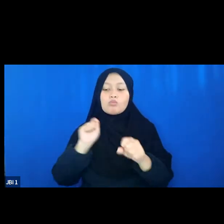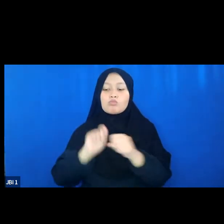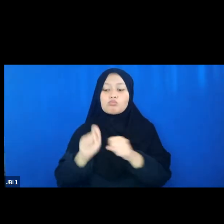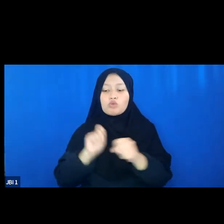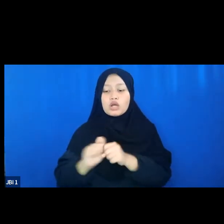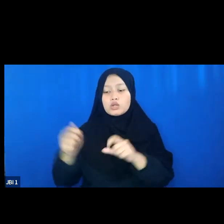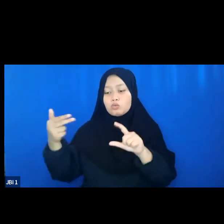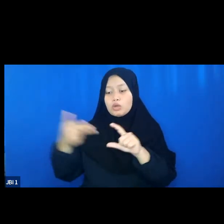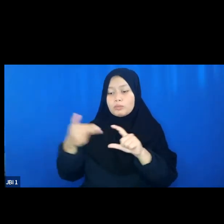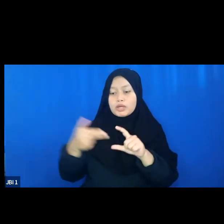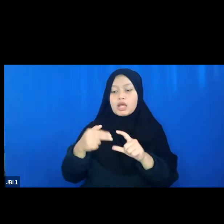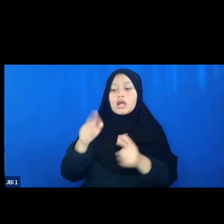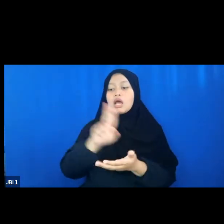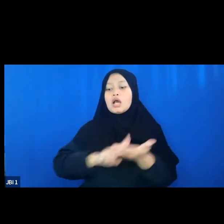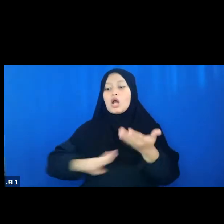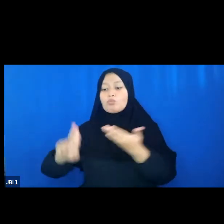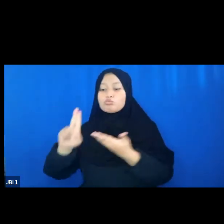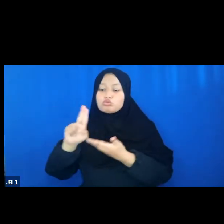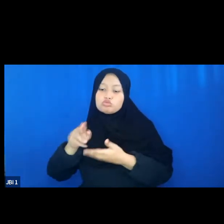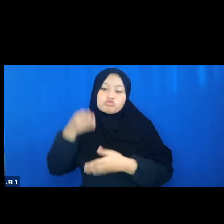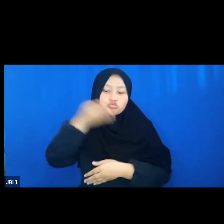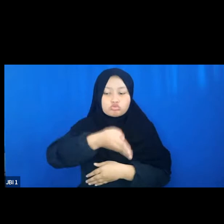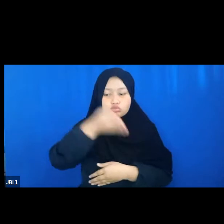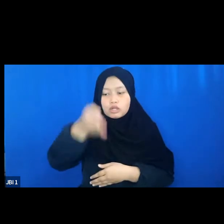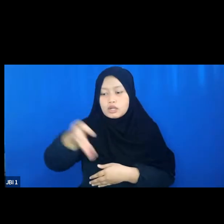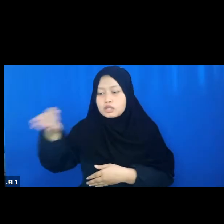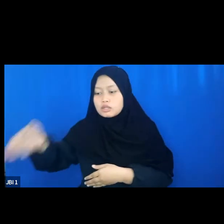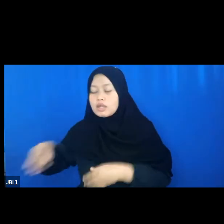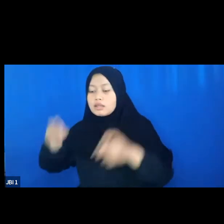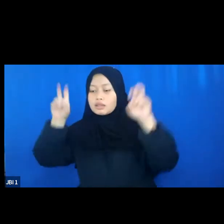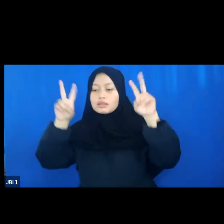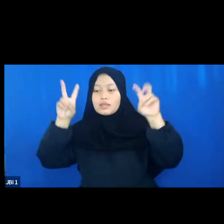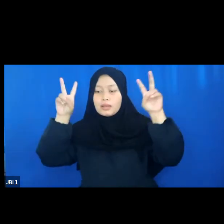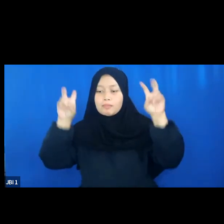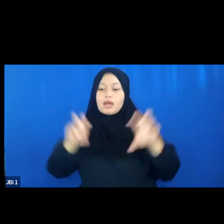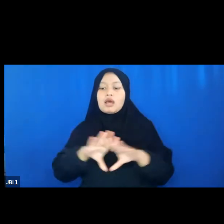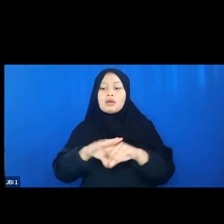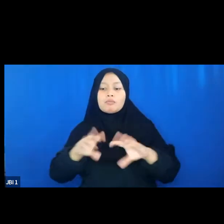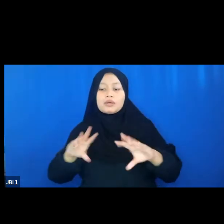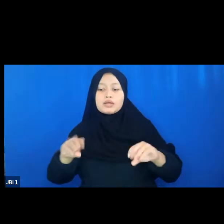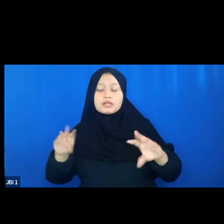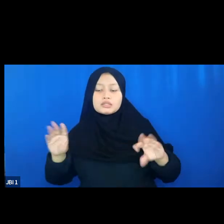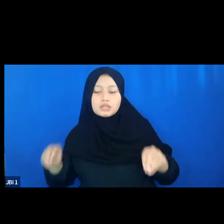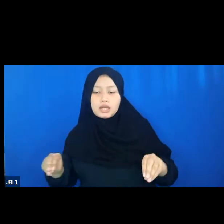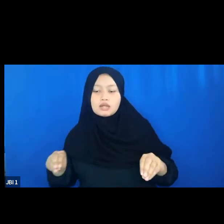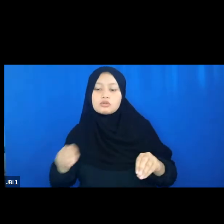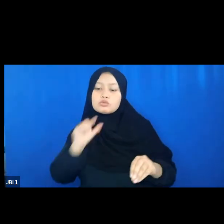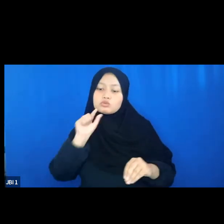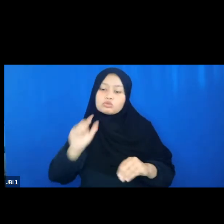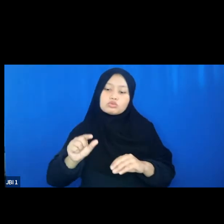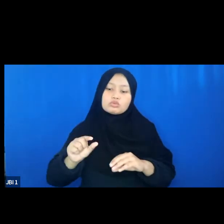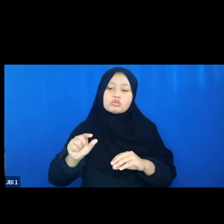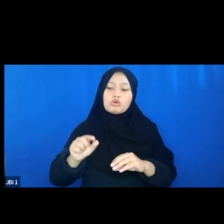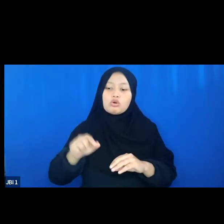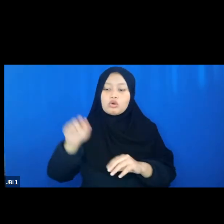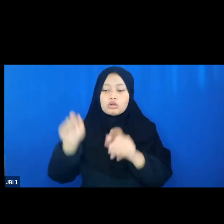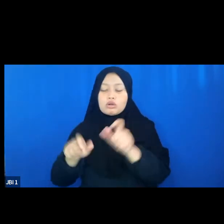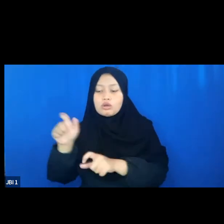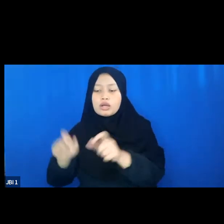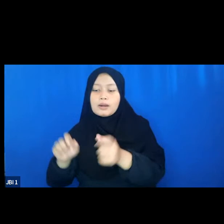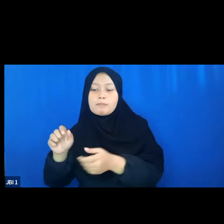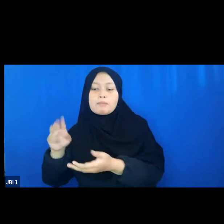webinar campus roadshow dengan tema karir Outlook for outstanding low-grade dimana kami melakukan roadshow ke